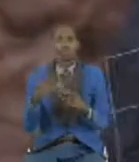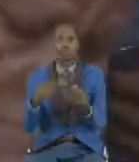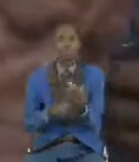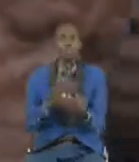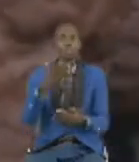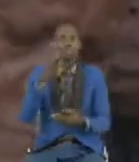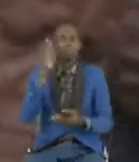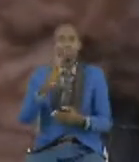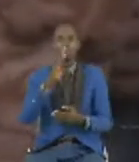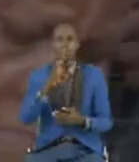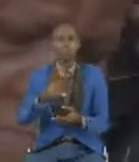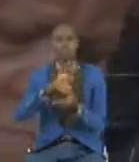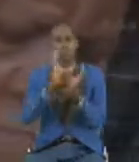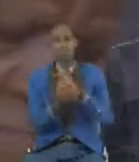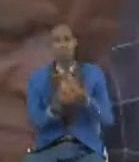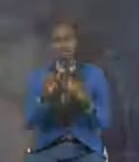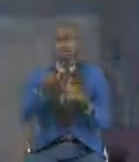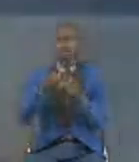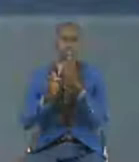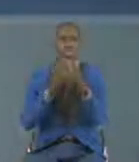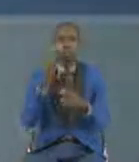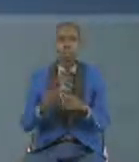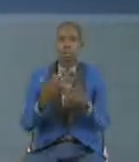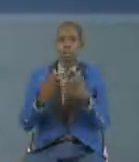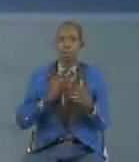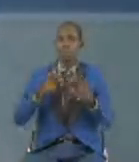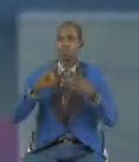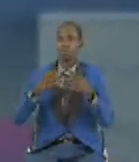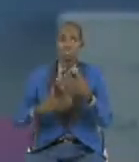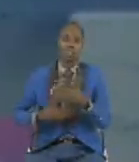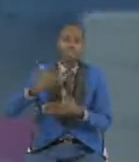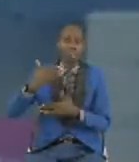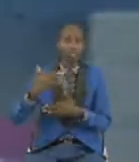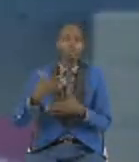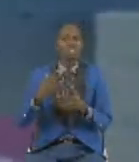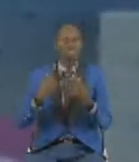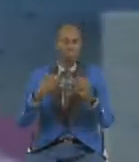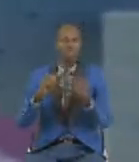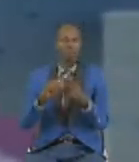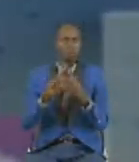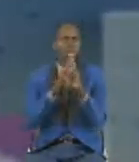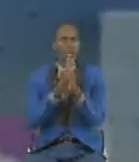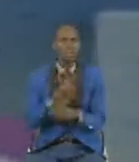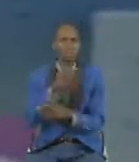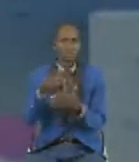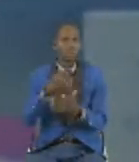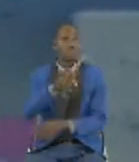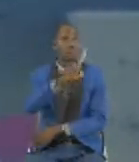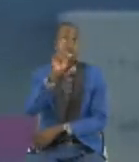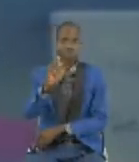c'est la conversion, et nous l'aurons au nom de Jésus. Deuxième point, avant de passer au deuxième point, réponds à ta